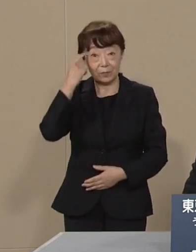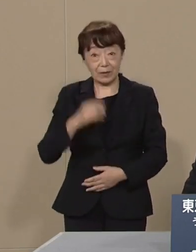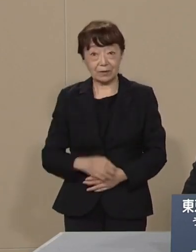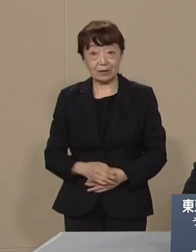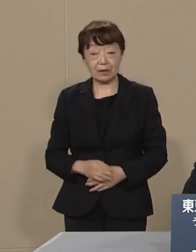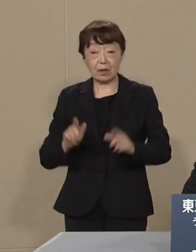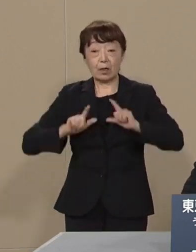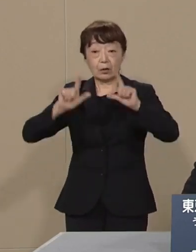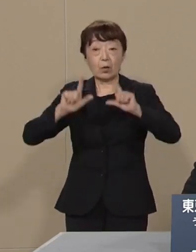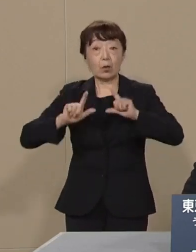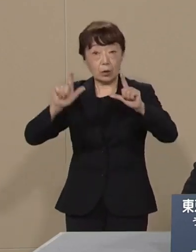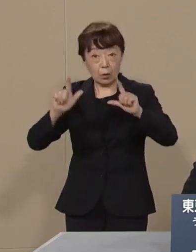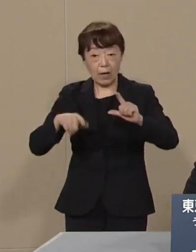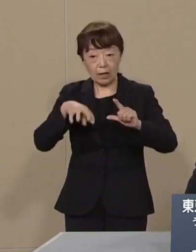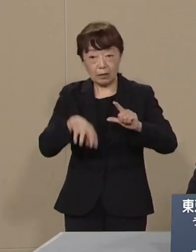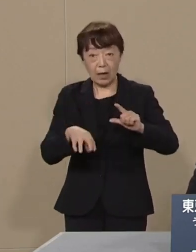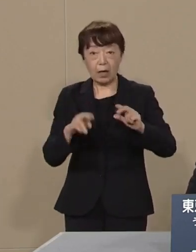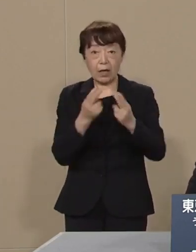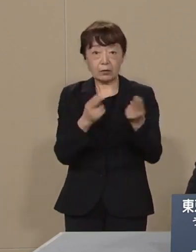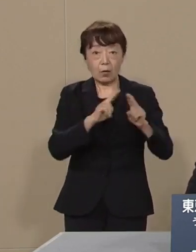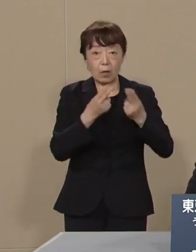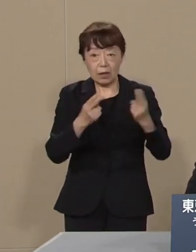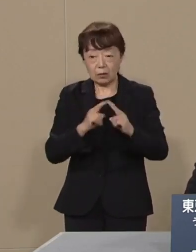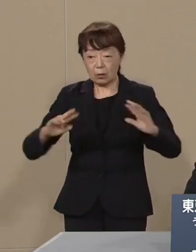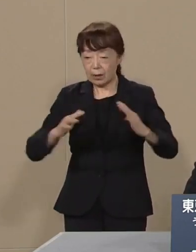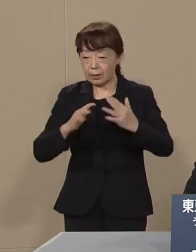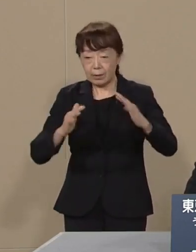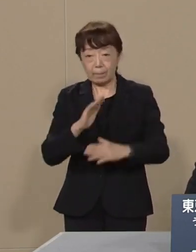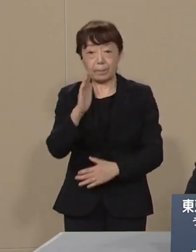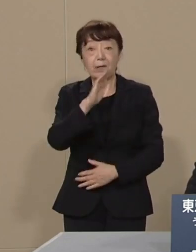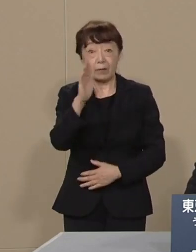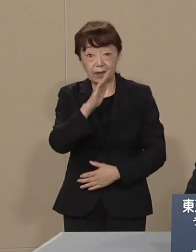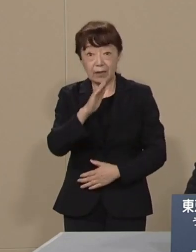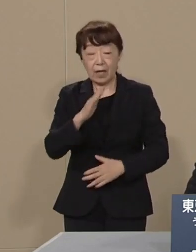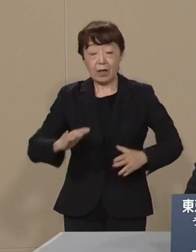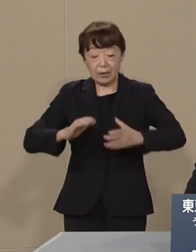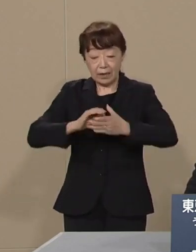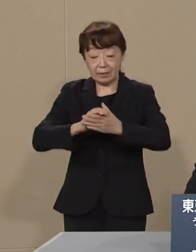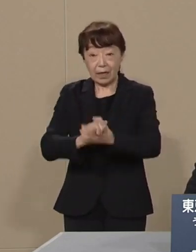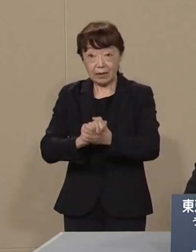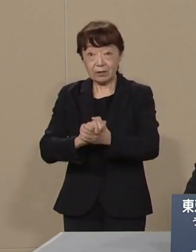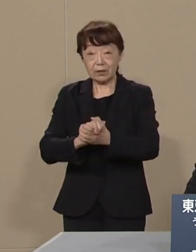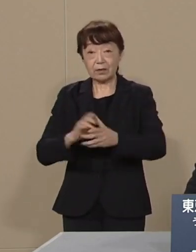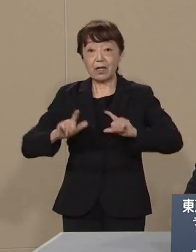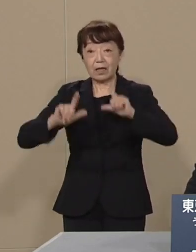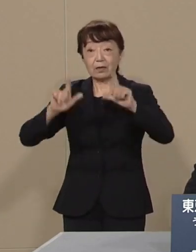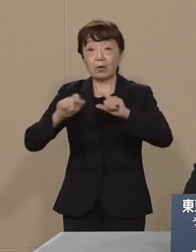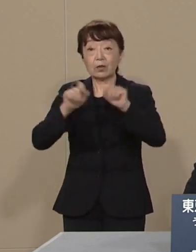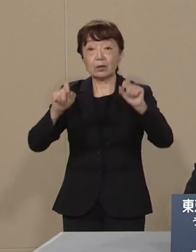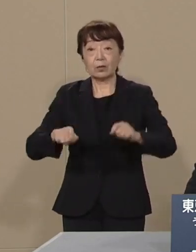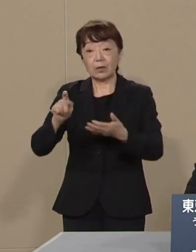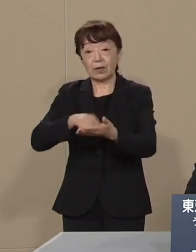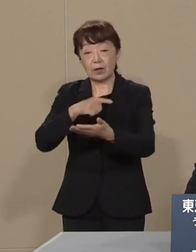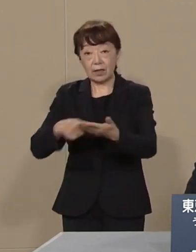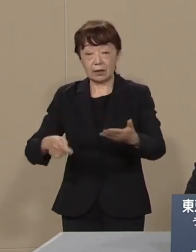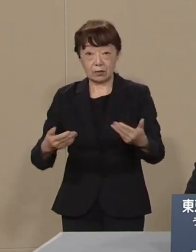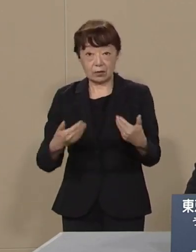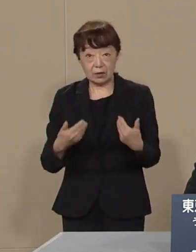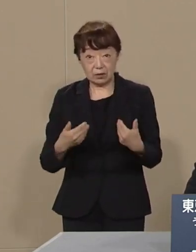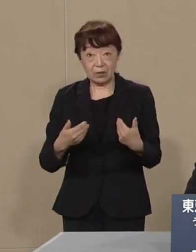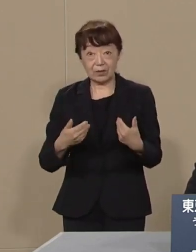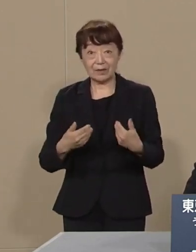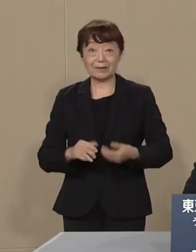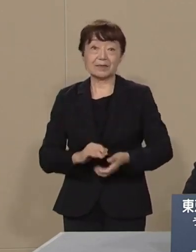や党派で争っている時期ではありません団結して東京の問題点を解決する時です